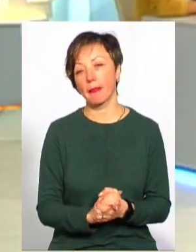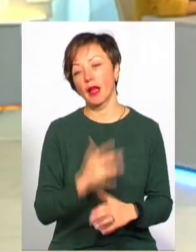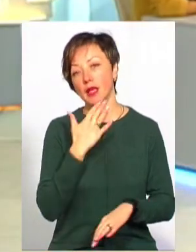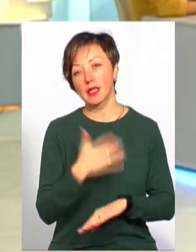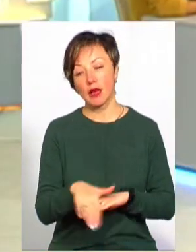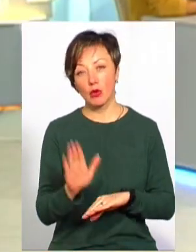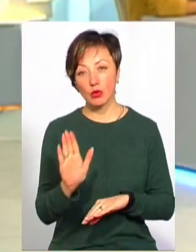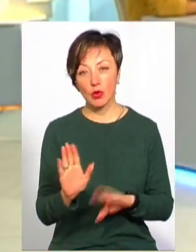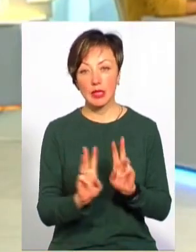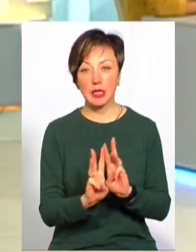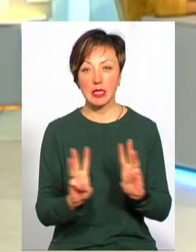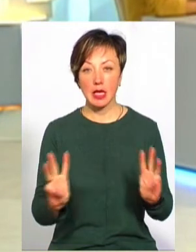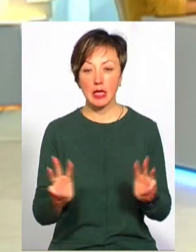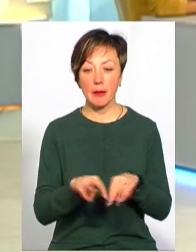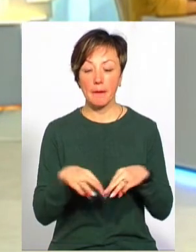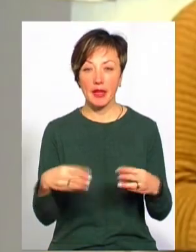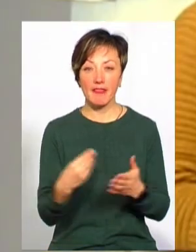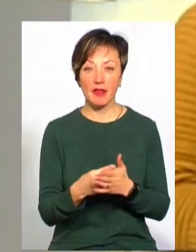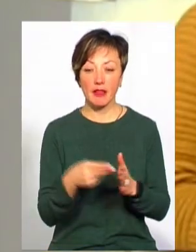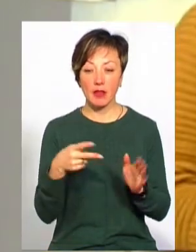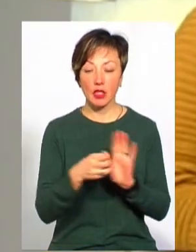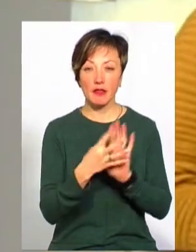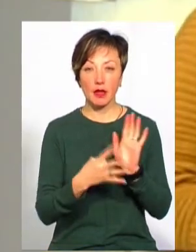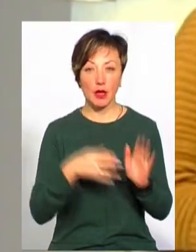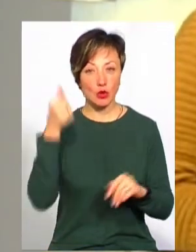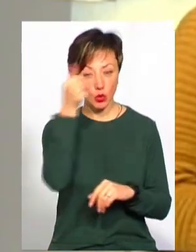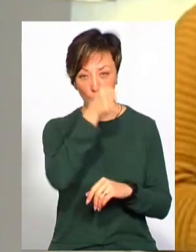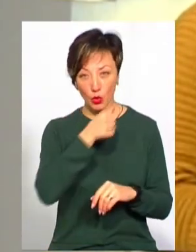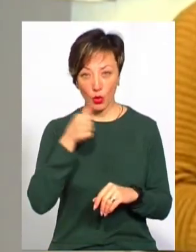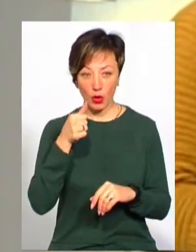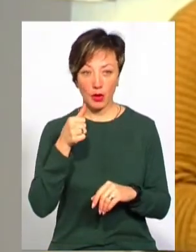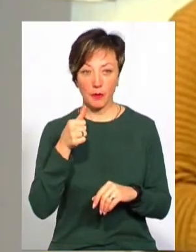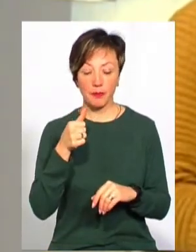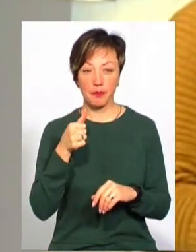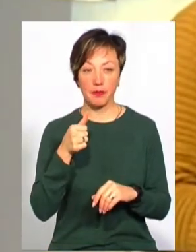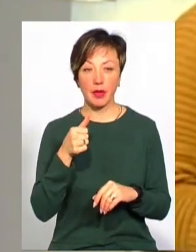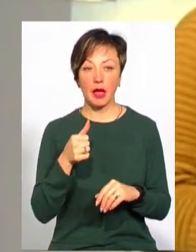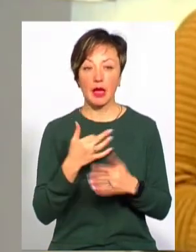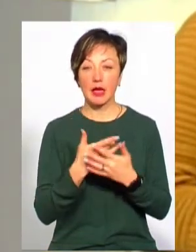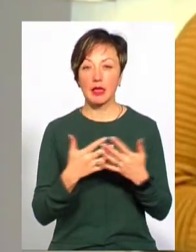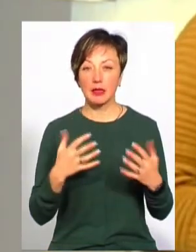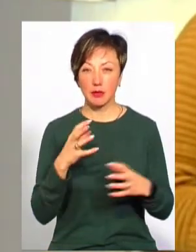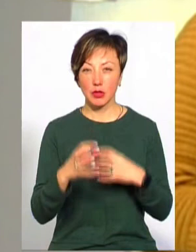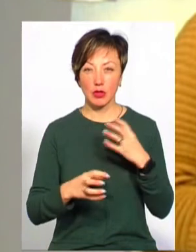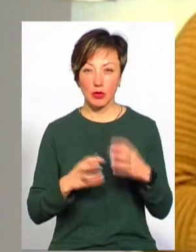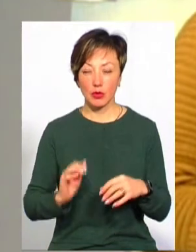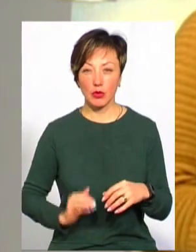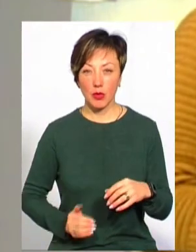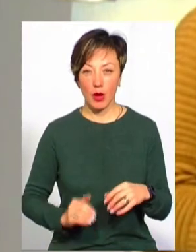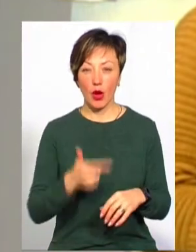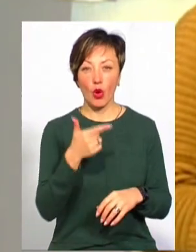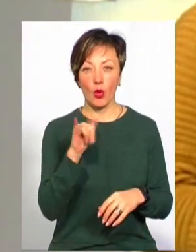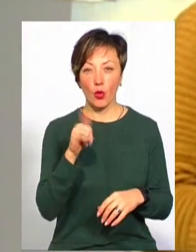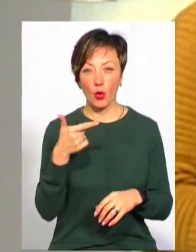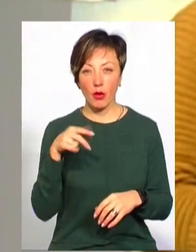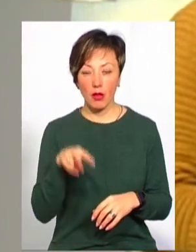закордон, на сайті Мінфіну написано, що з 2019 року Google, Apple, Bank of America, IBM